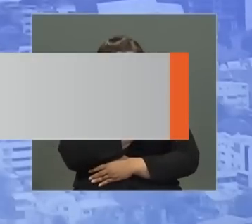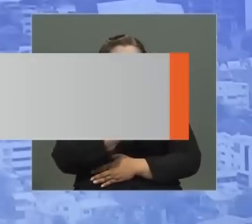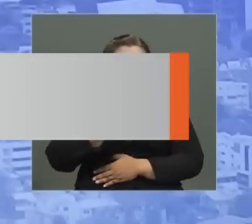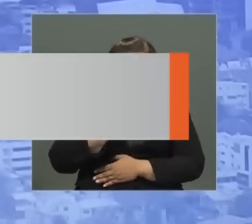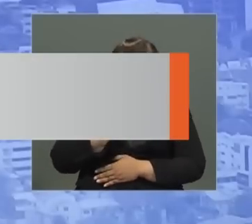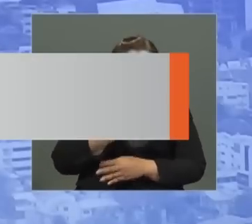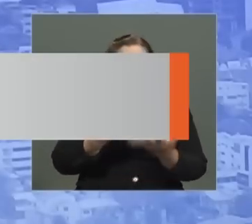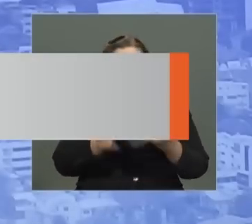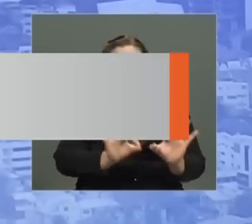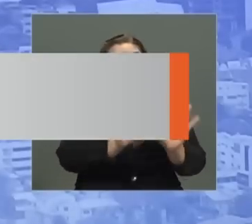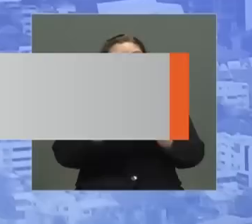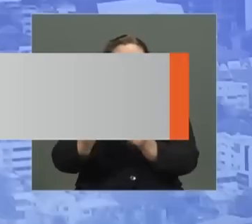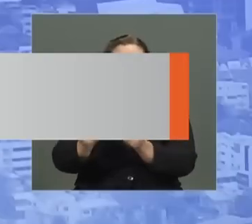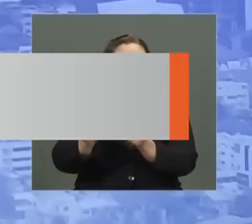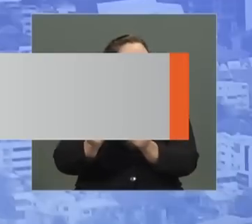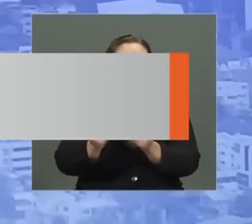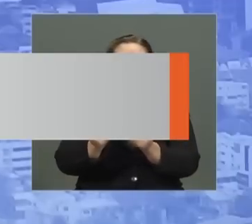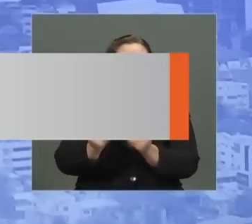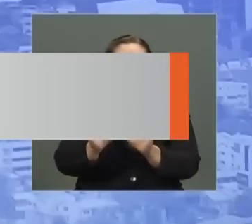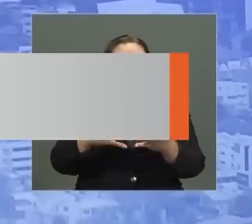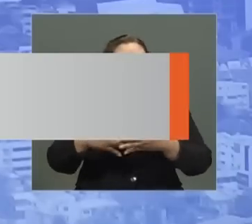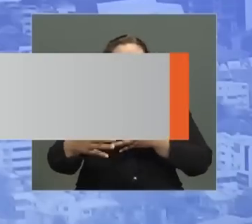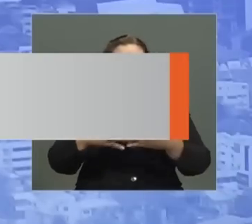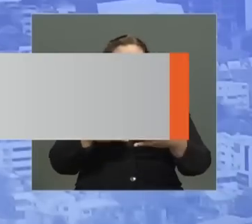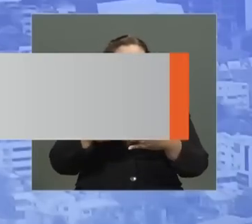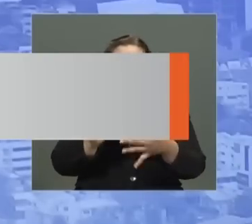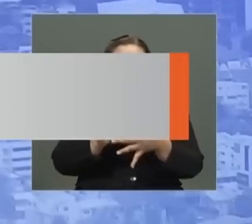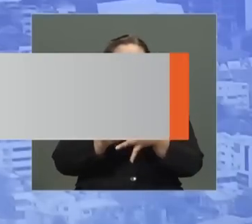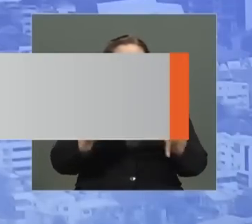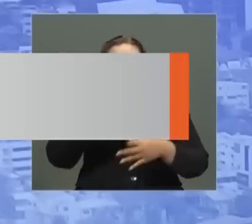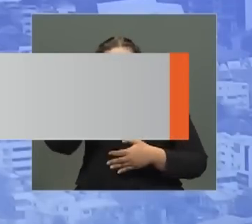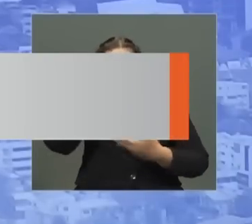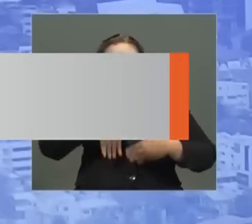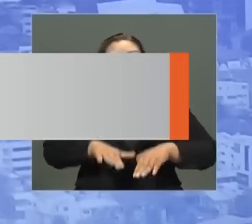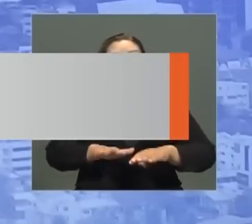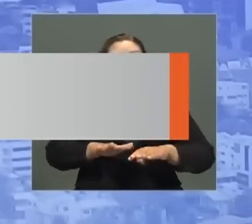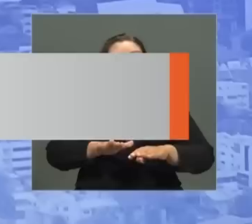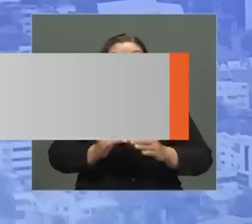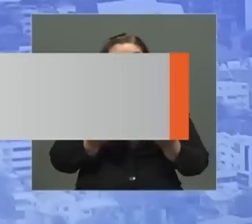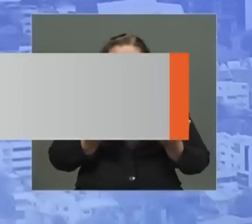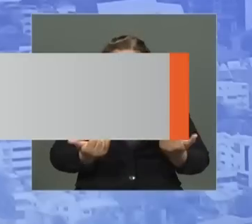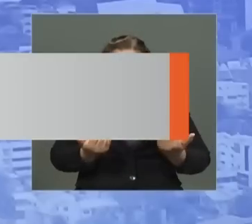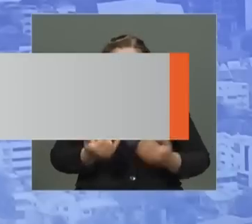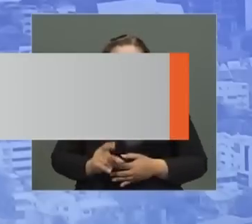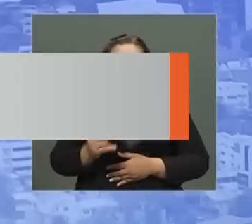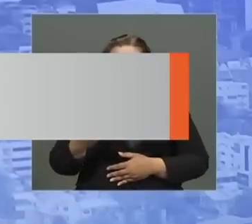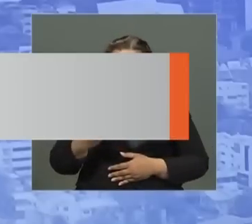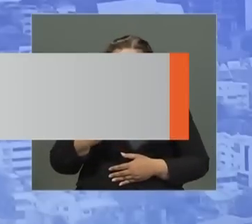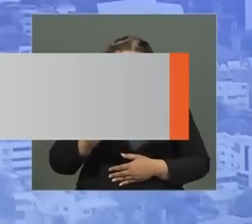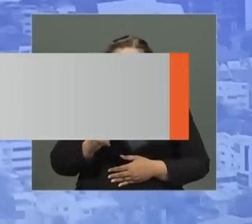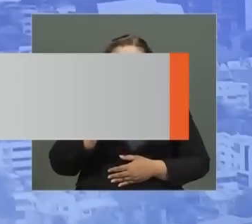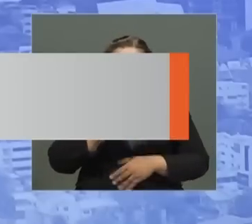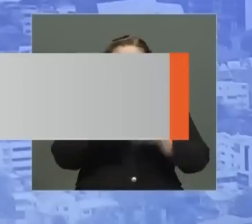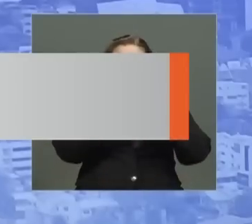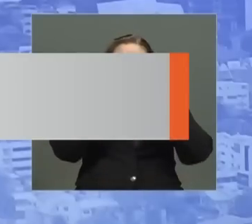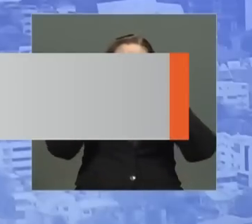เร็วก็แทบจะไม่ได้มีผลต่อคนของประเทศไทยเราเพราะว่าอย่างที่บอกสิ่งที่เกิดขึ้นคือการได้ใช้หน้า